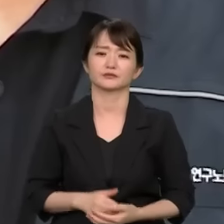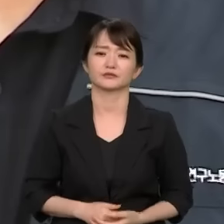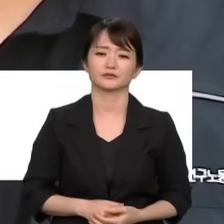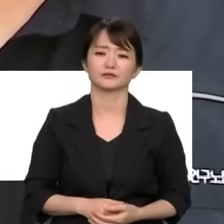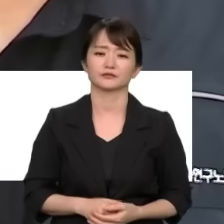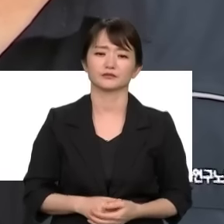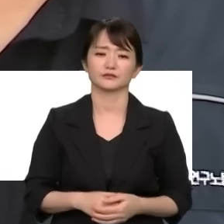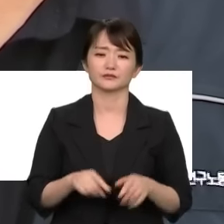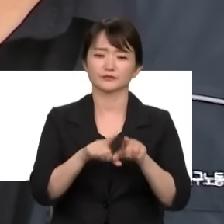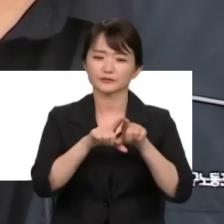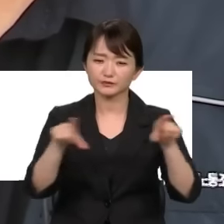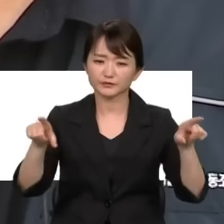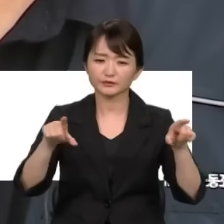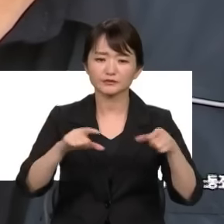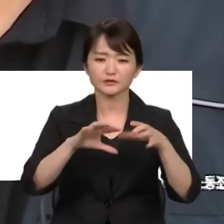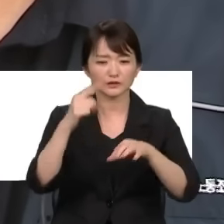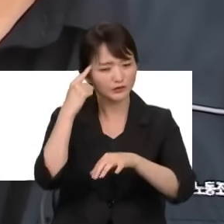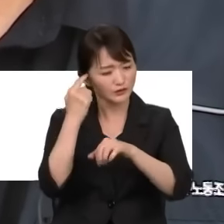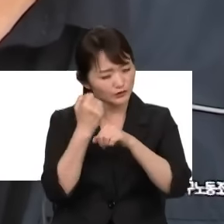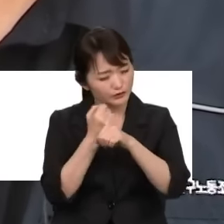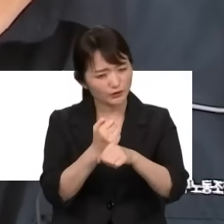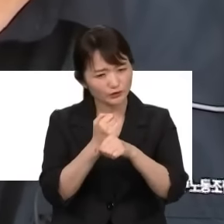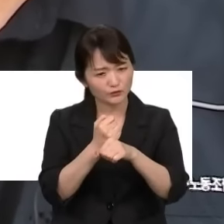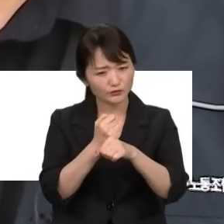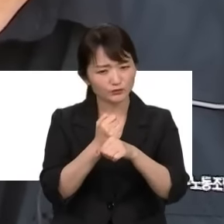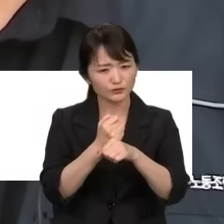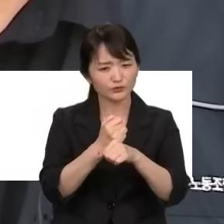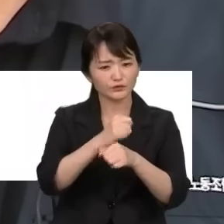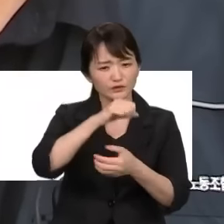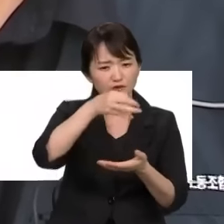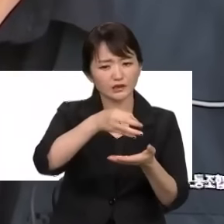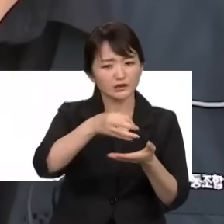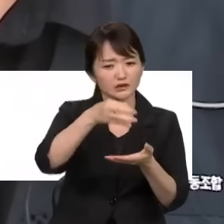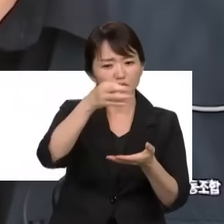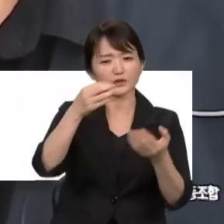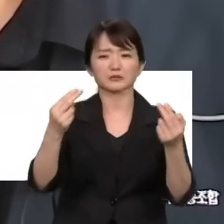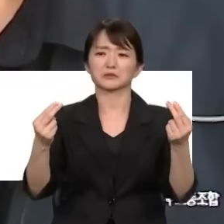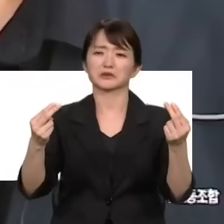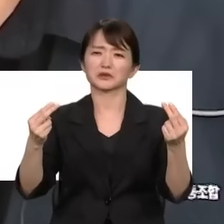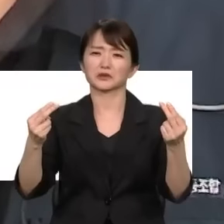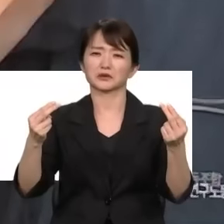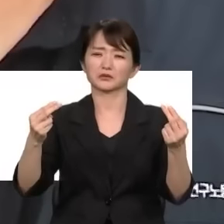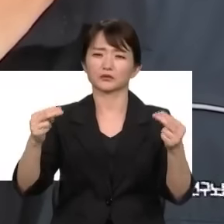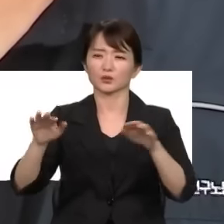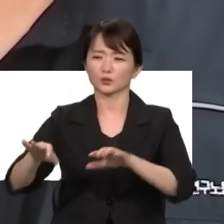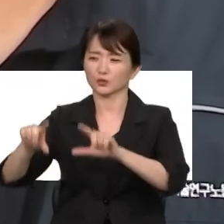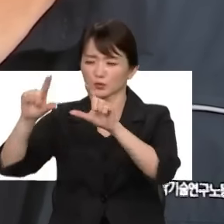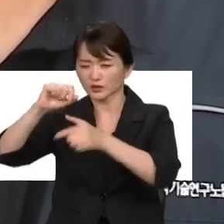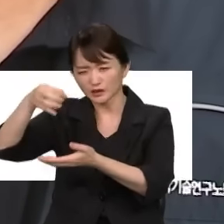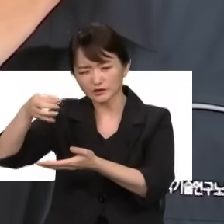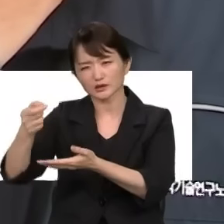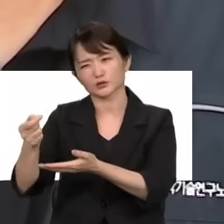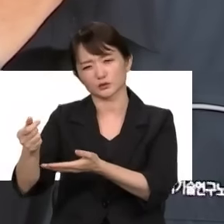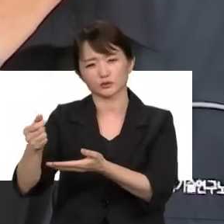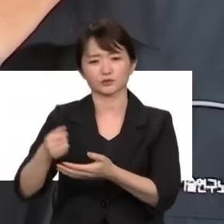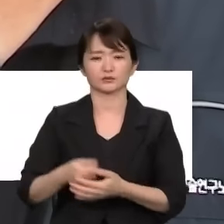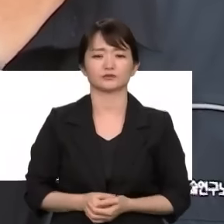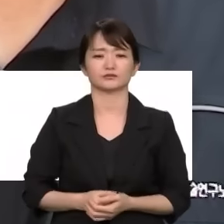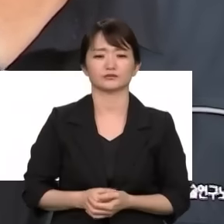통상적인 국가의 R 예산 증가 규모에 비하면 그 크지 않고요 연구 생태계가